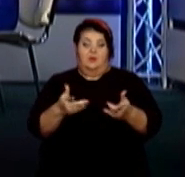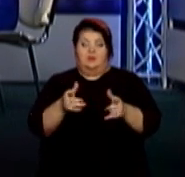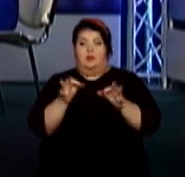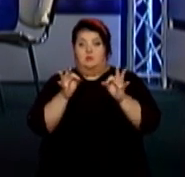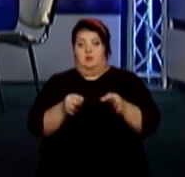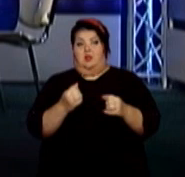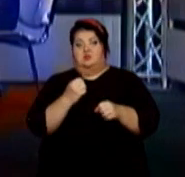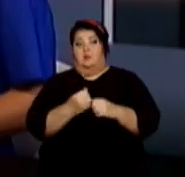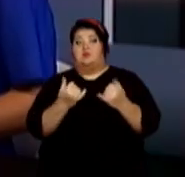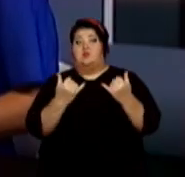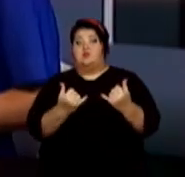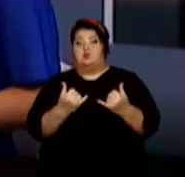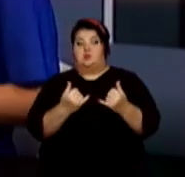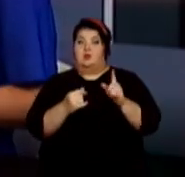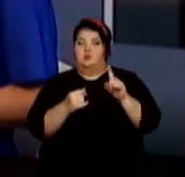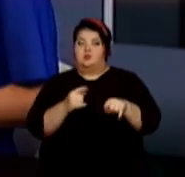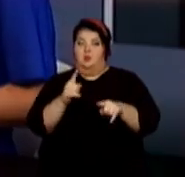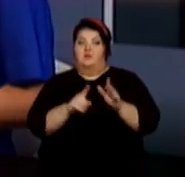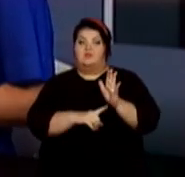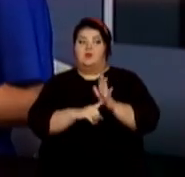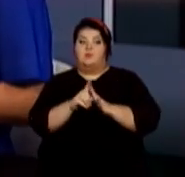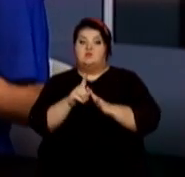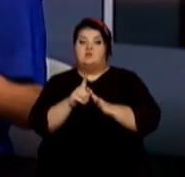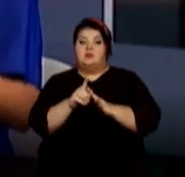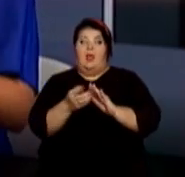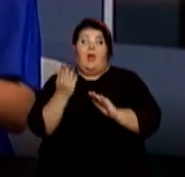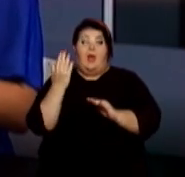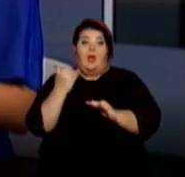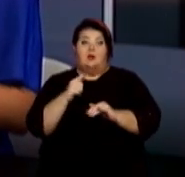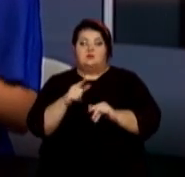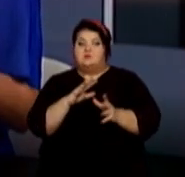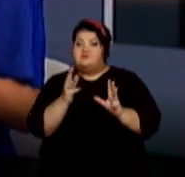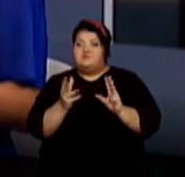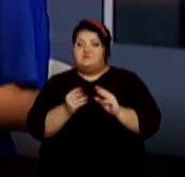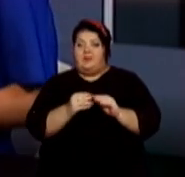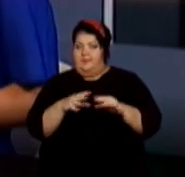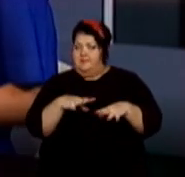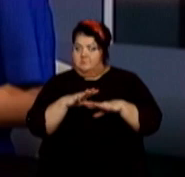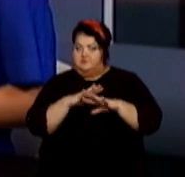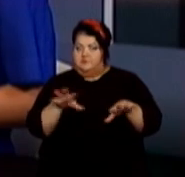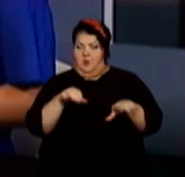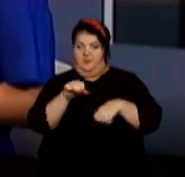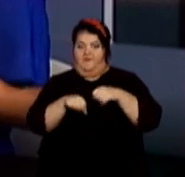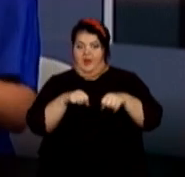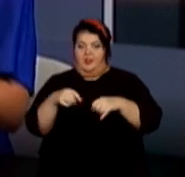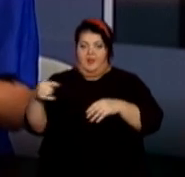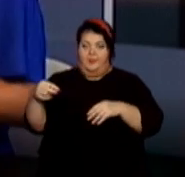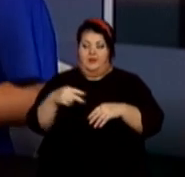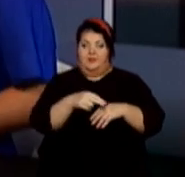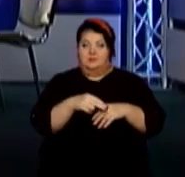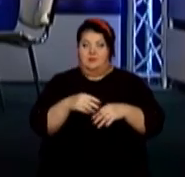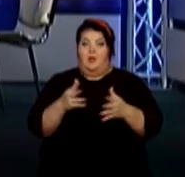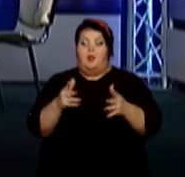саме сьогодні. І при цьому розпочали із велопереїздів. Раніше їх у Полтаві не було взагалі. Яка їхня функція організації дорожнього